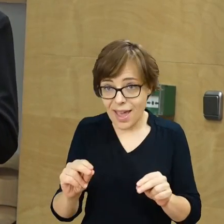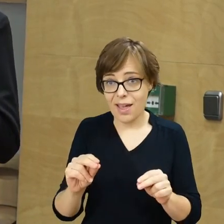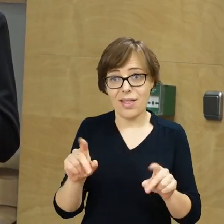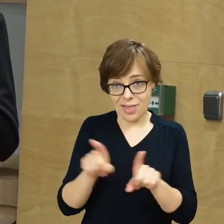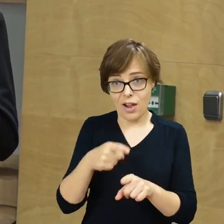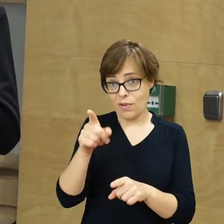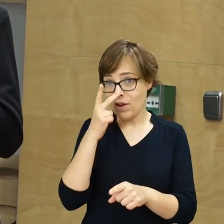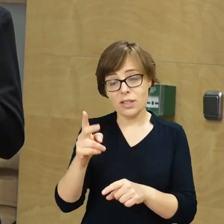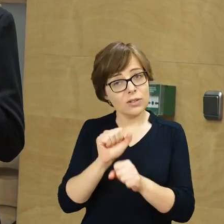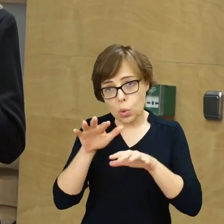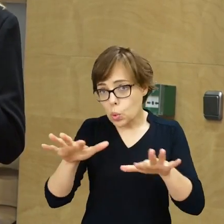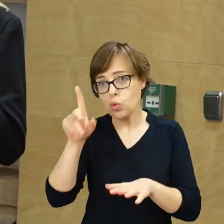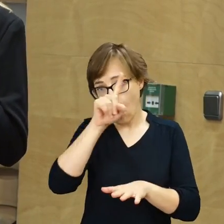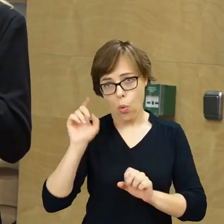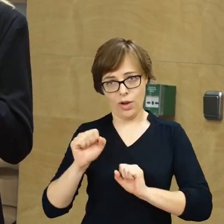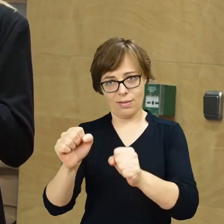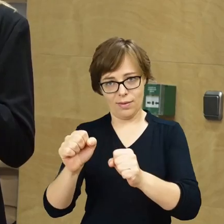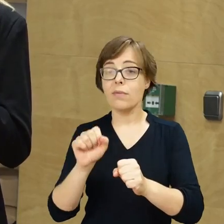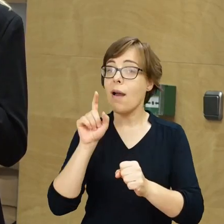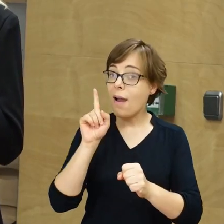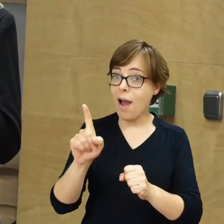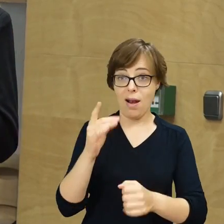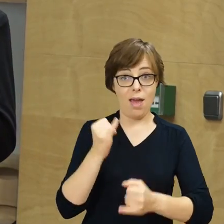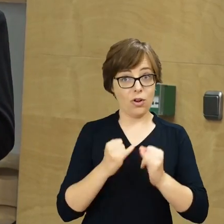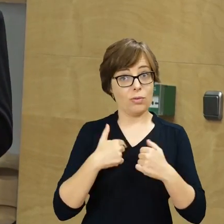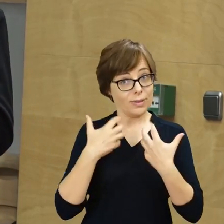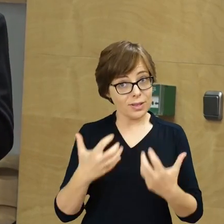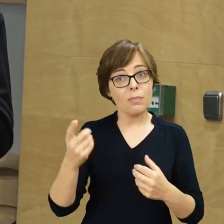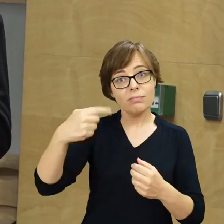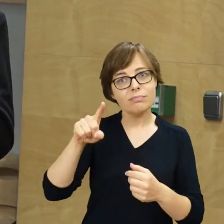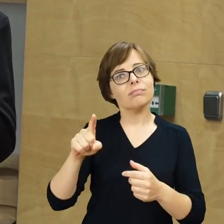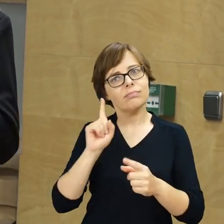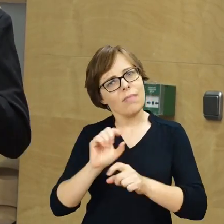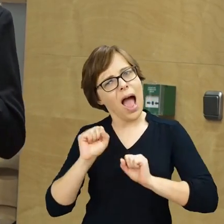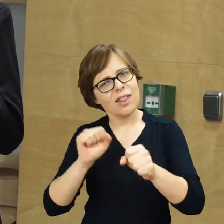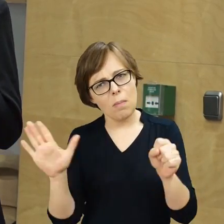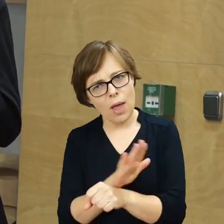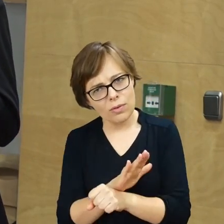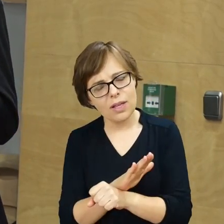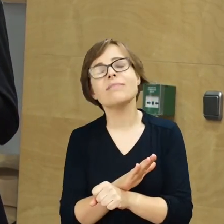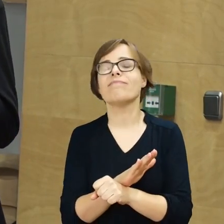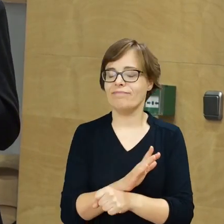są aktywni, ale żeby oni mogli być aktywni w pełni, no to oni potrzebują, żeby to nasze państwo,